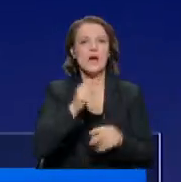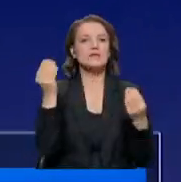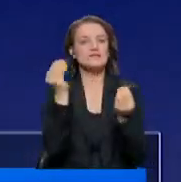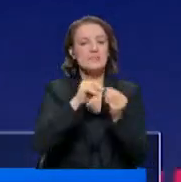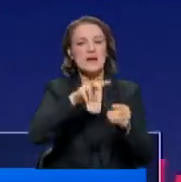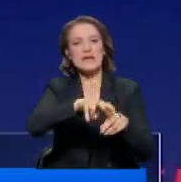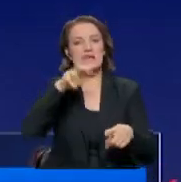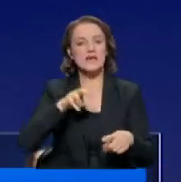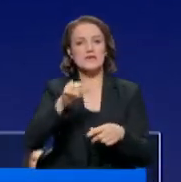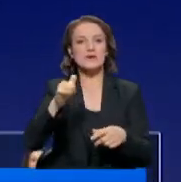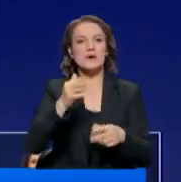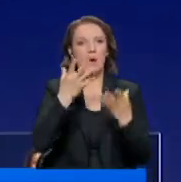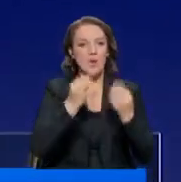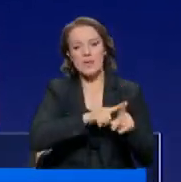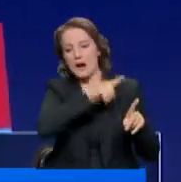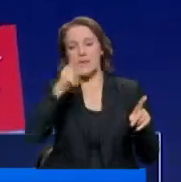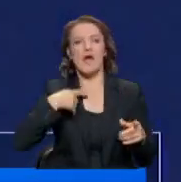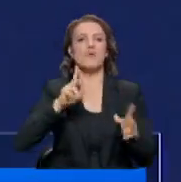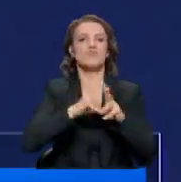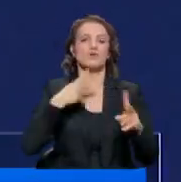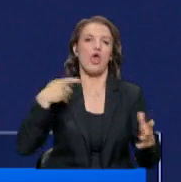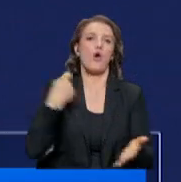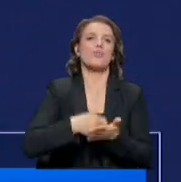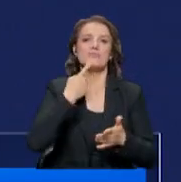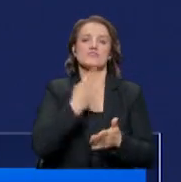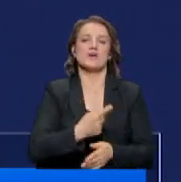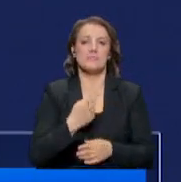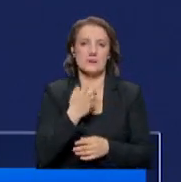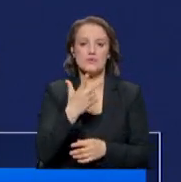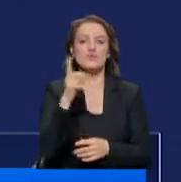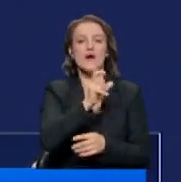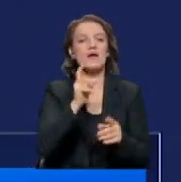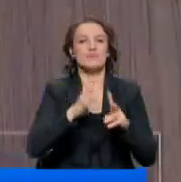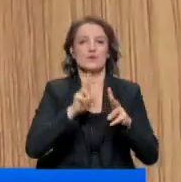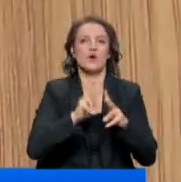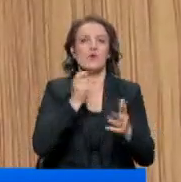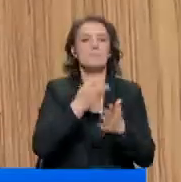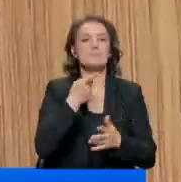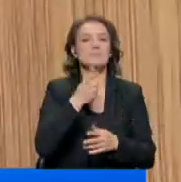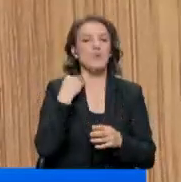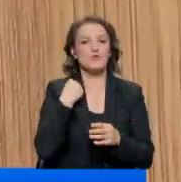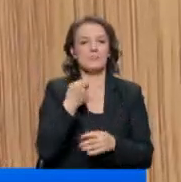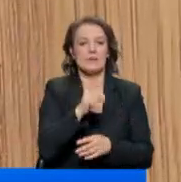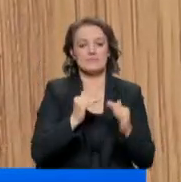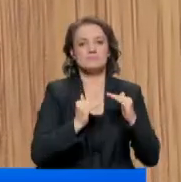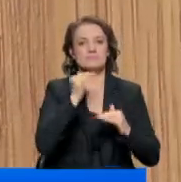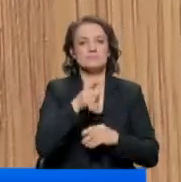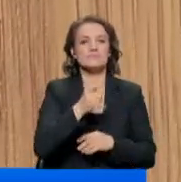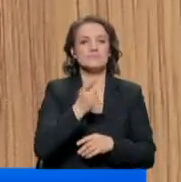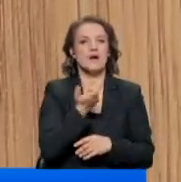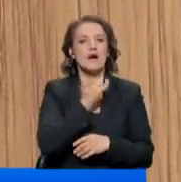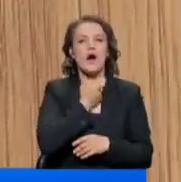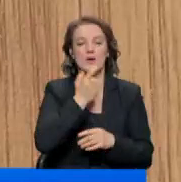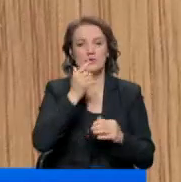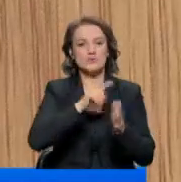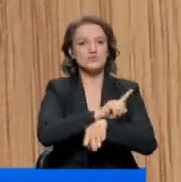çekilene kadar ben de ödemeyeceğim resti çekince 3 aylık ödenmeyen faturası oluştu. Borcu 1000 lirayı aştı. Yasal bekleme süresi de